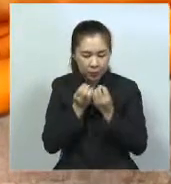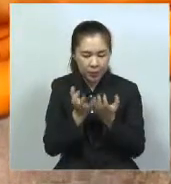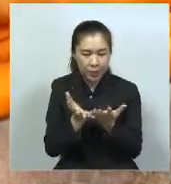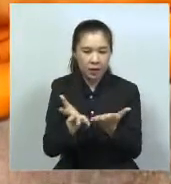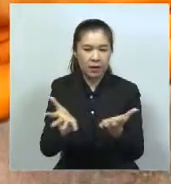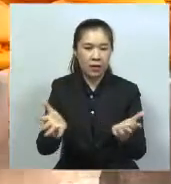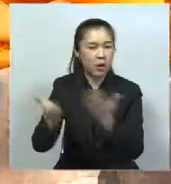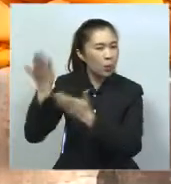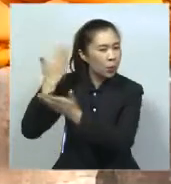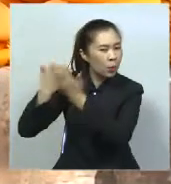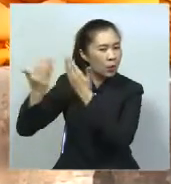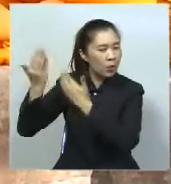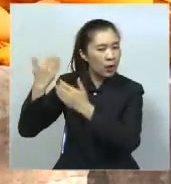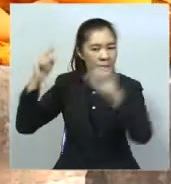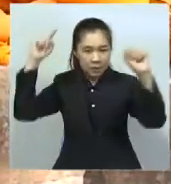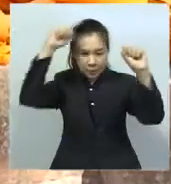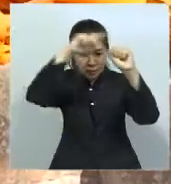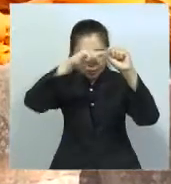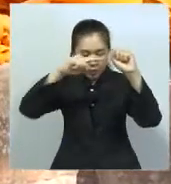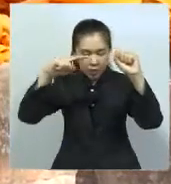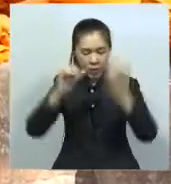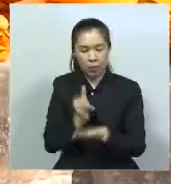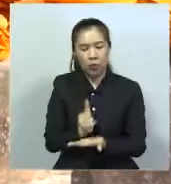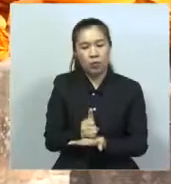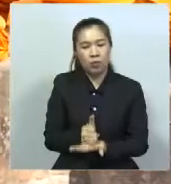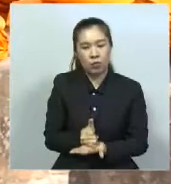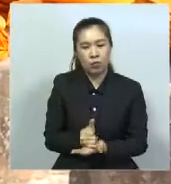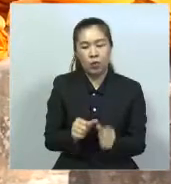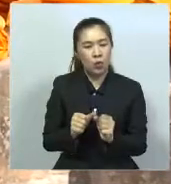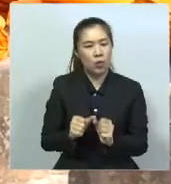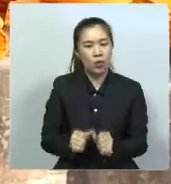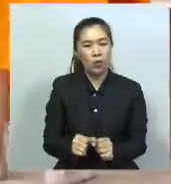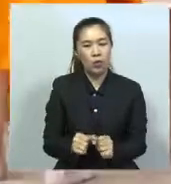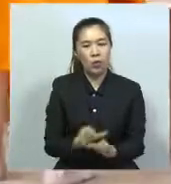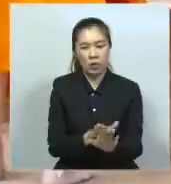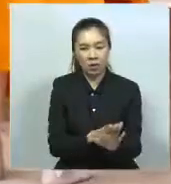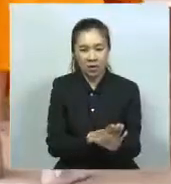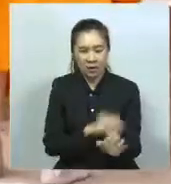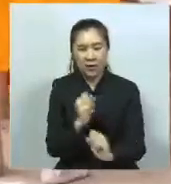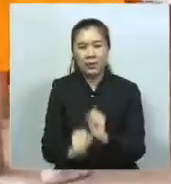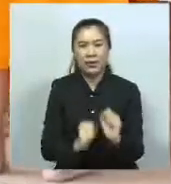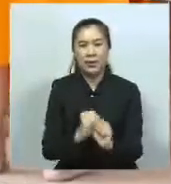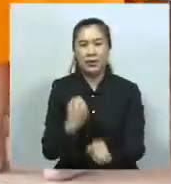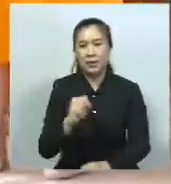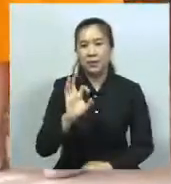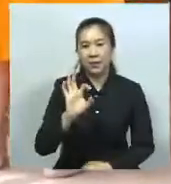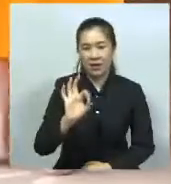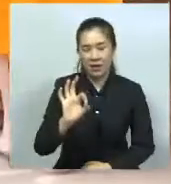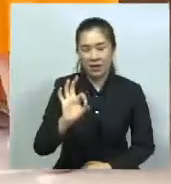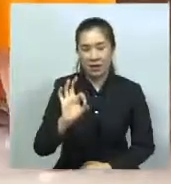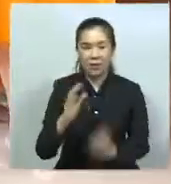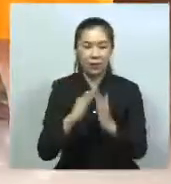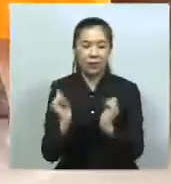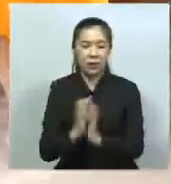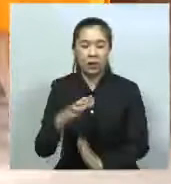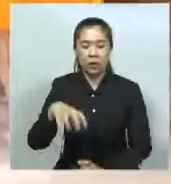าลและเป็นวัดที่พระพุทธเจ้าประทับจำพรรษามากที่สุดถึง19พรรษาการจัดพิธีลาสิกขาที่วั